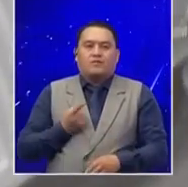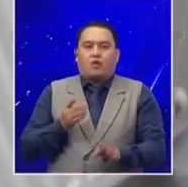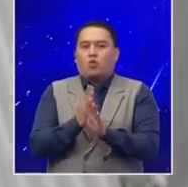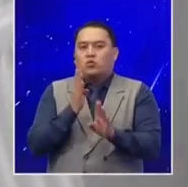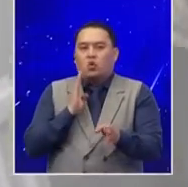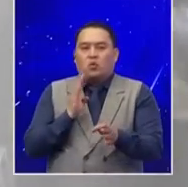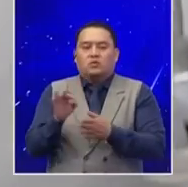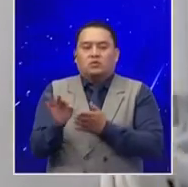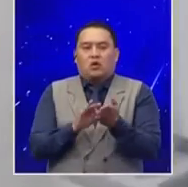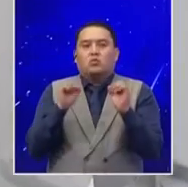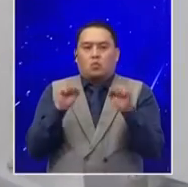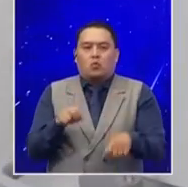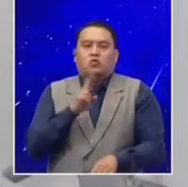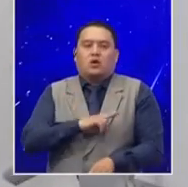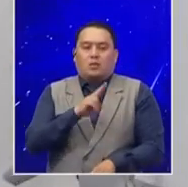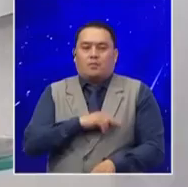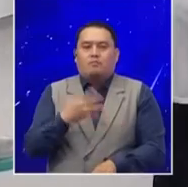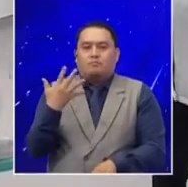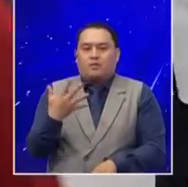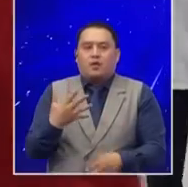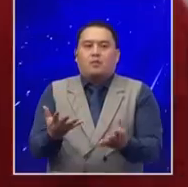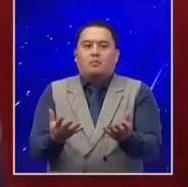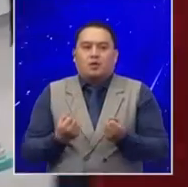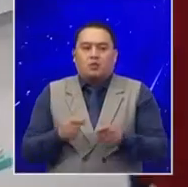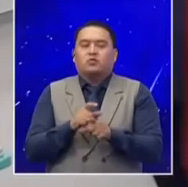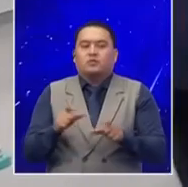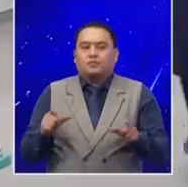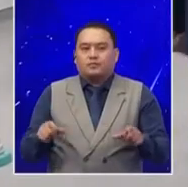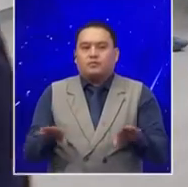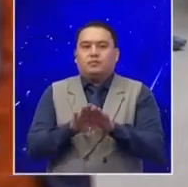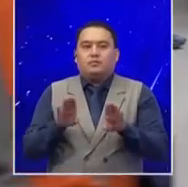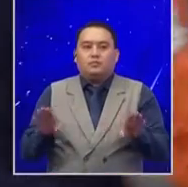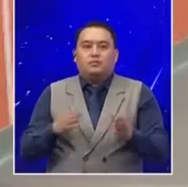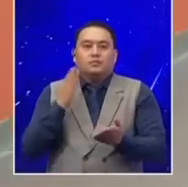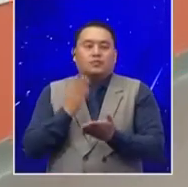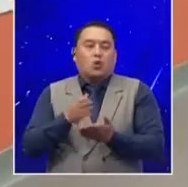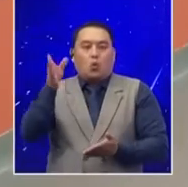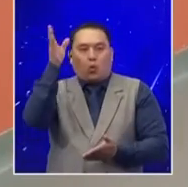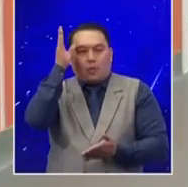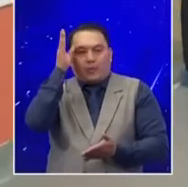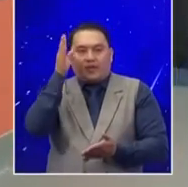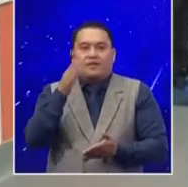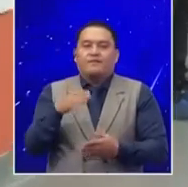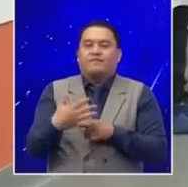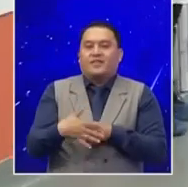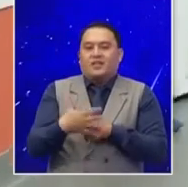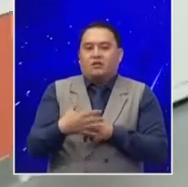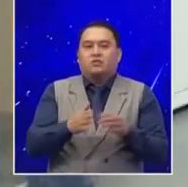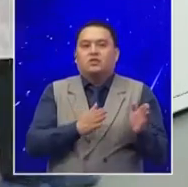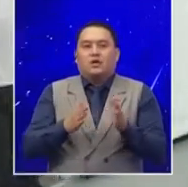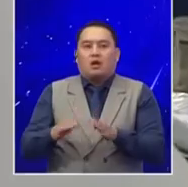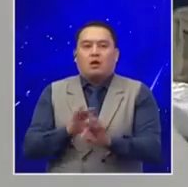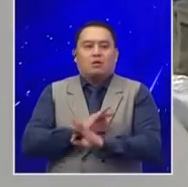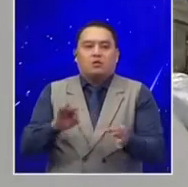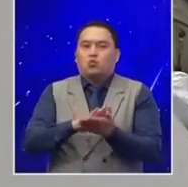очереди, одновременно могут работать 5 приемных покоев. Наряду с этим действует умная вентиляционная система.